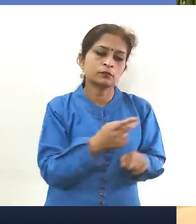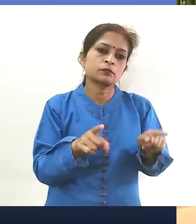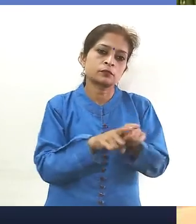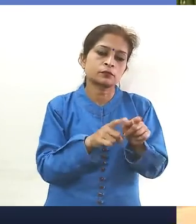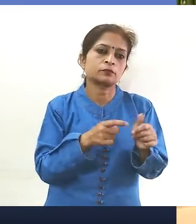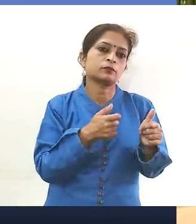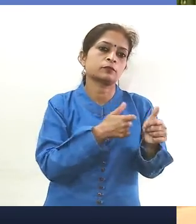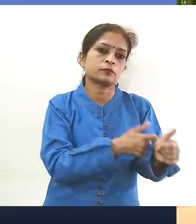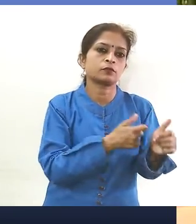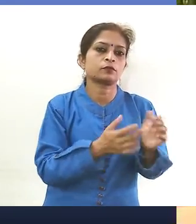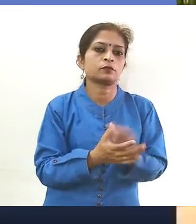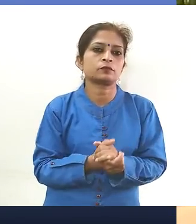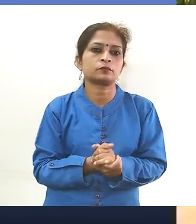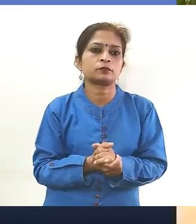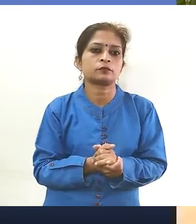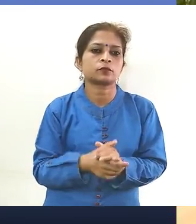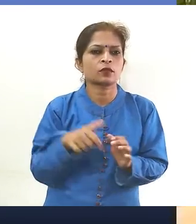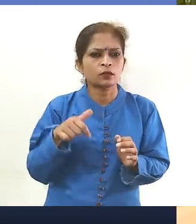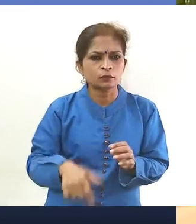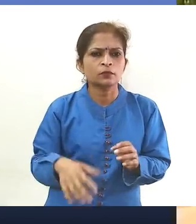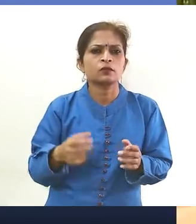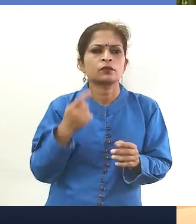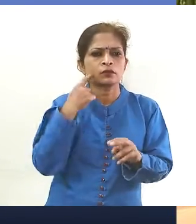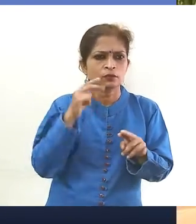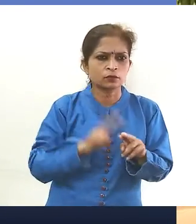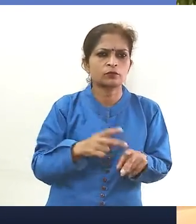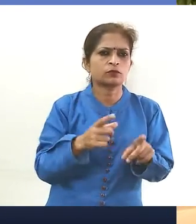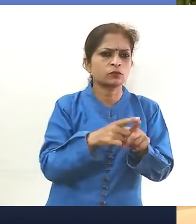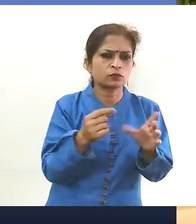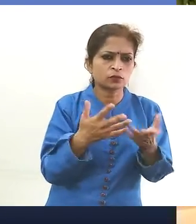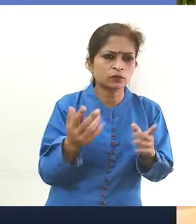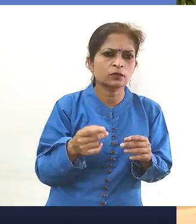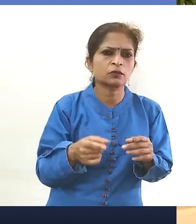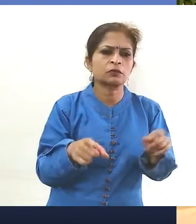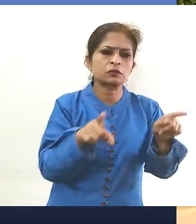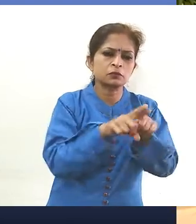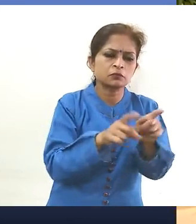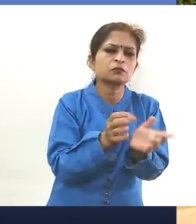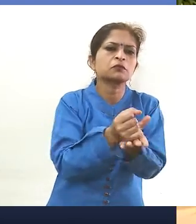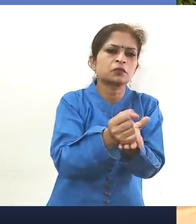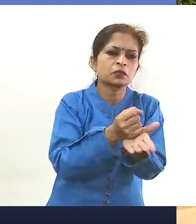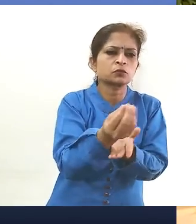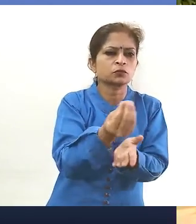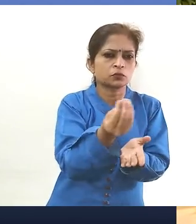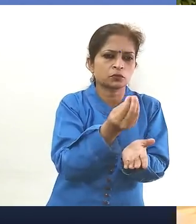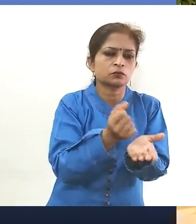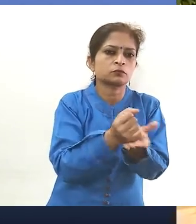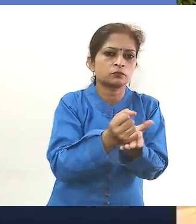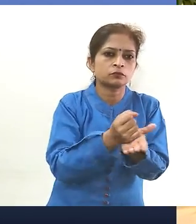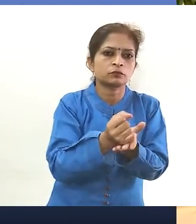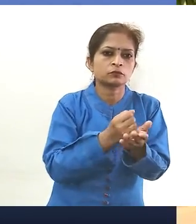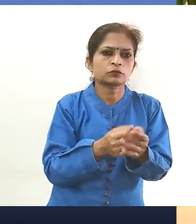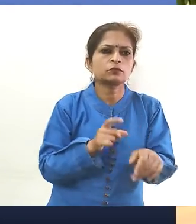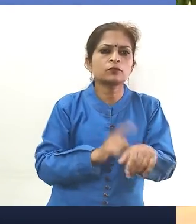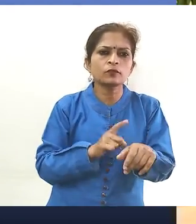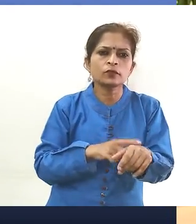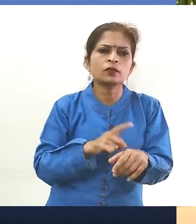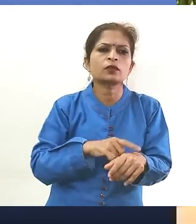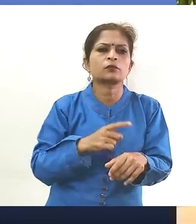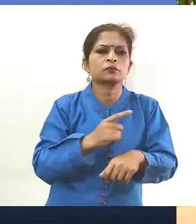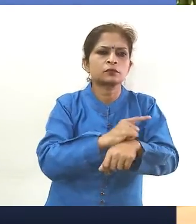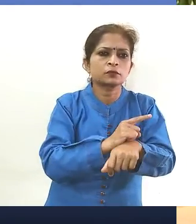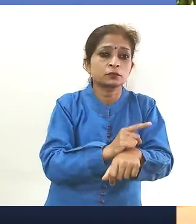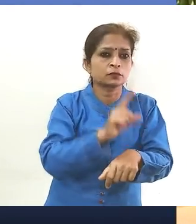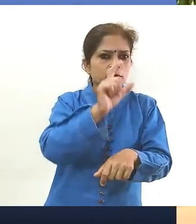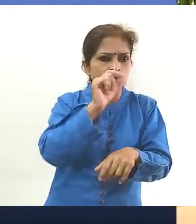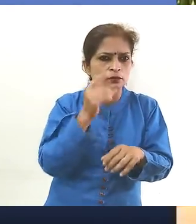उष्ट्रासन बहुत ज़बरदस्त है, जो ऐसे ना कर सके वो अर्ध उष्ट्रासन कर ले, इससे भी लाभ होगा आराम से। 10-20 सेकेंड से शुरू